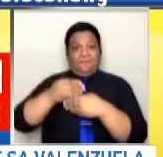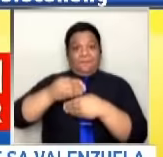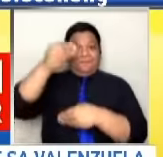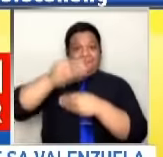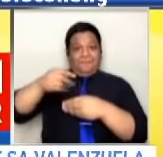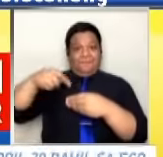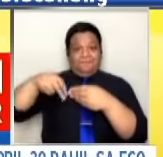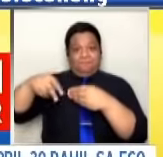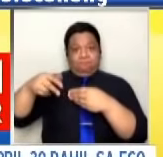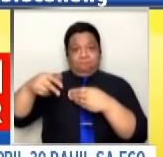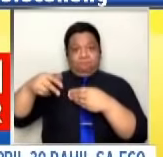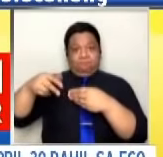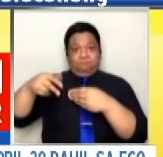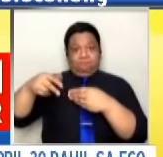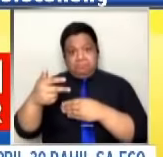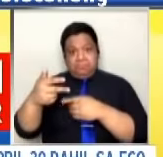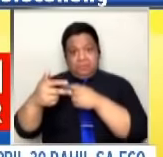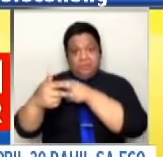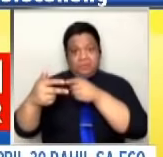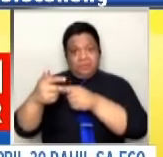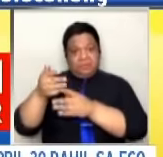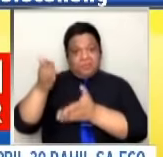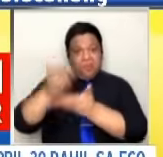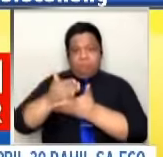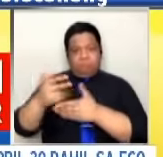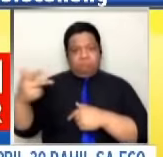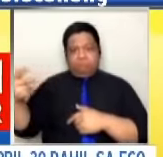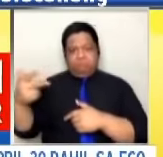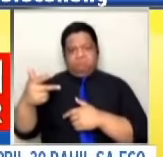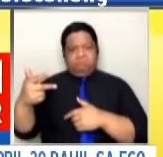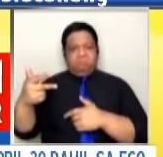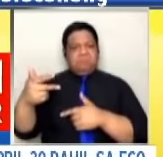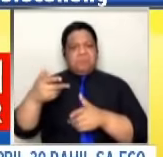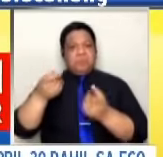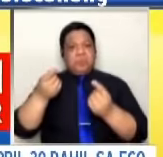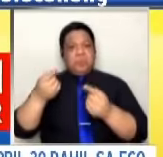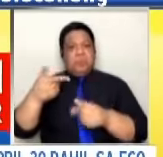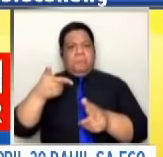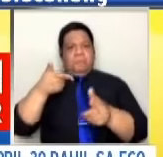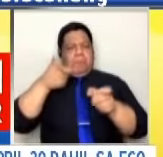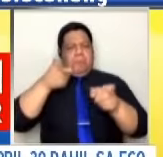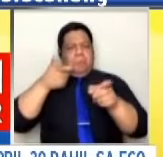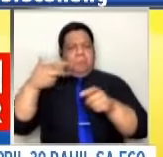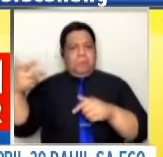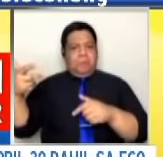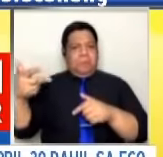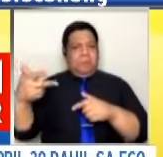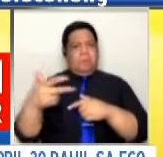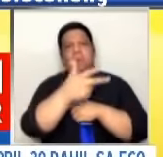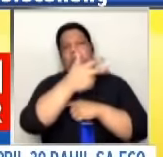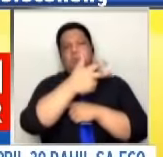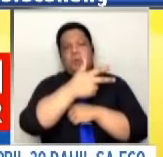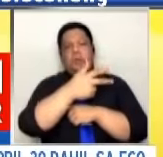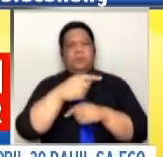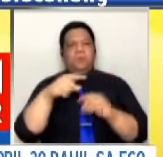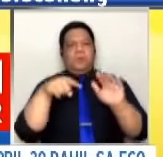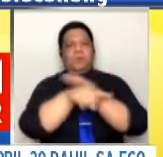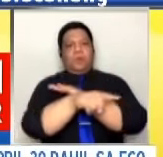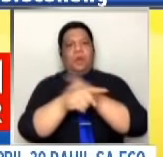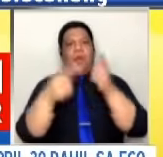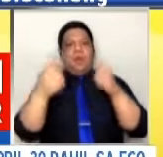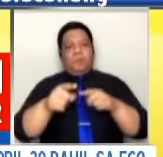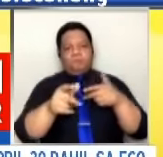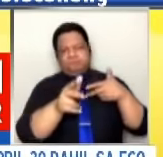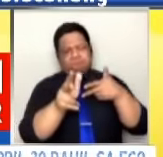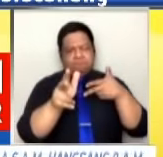sila'y huminto, sila'y nagpaputok ng baril at dinakasan nila ang checkpoint hanggang sa nagkaroon ng habulan,